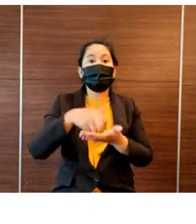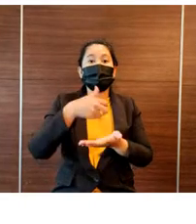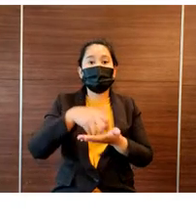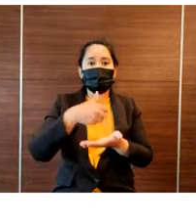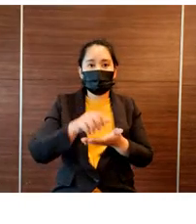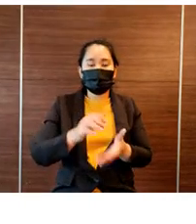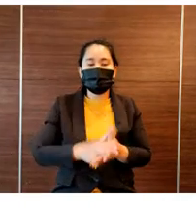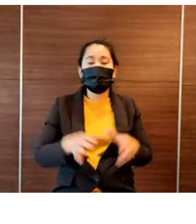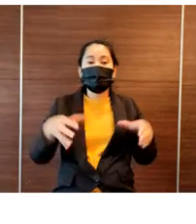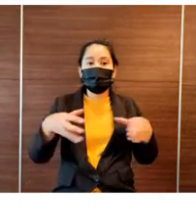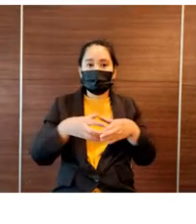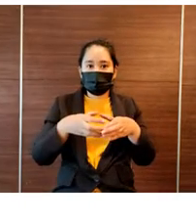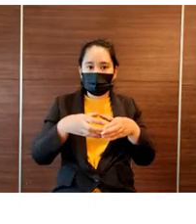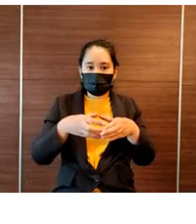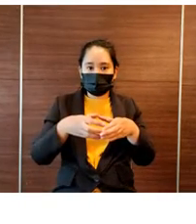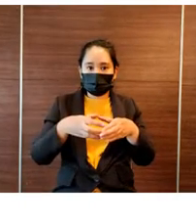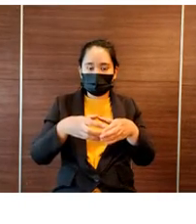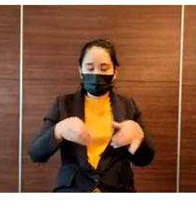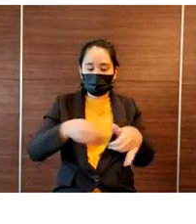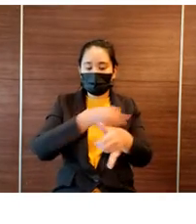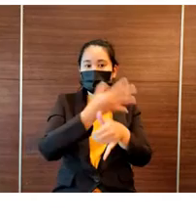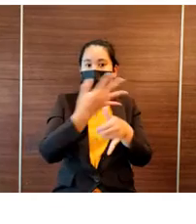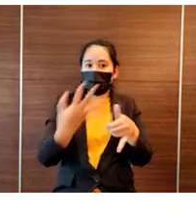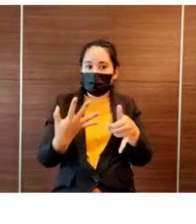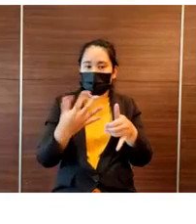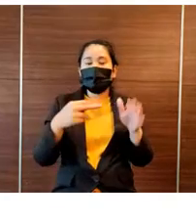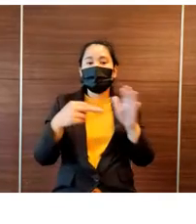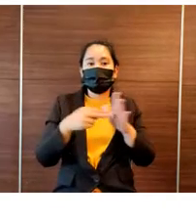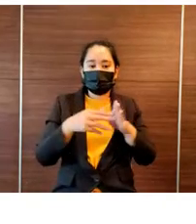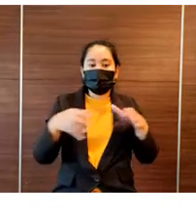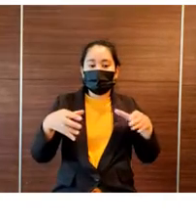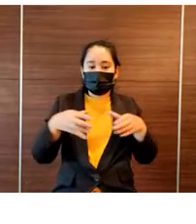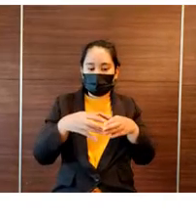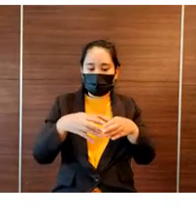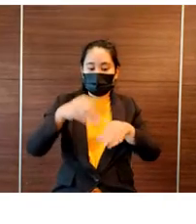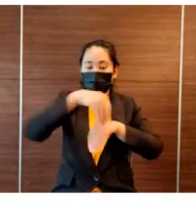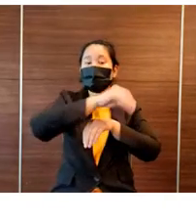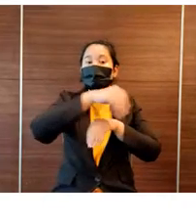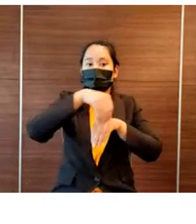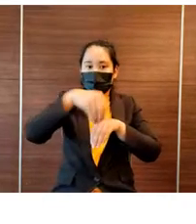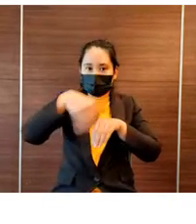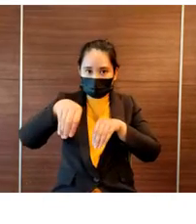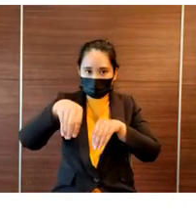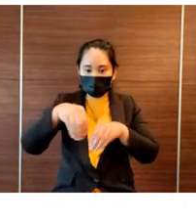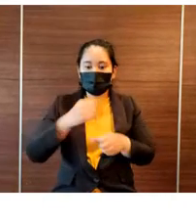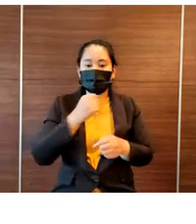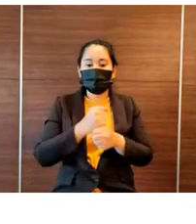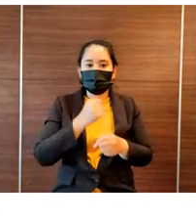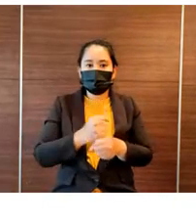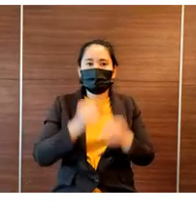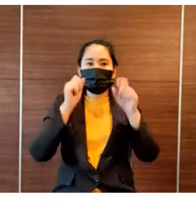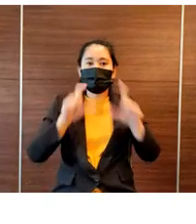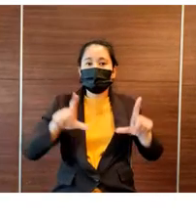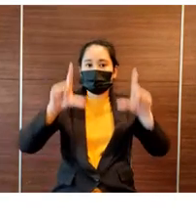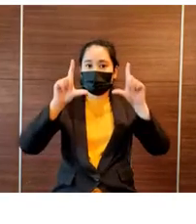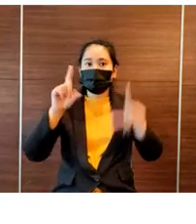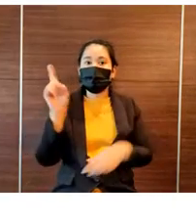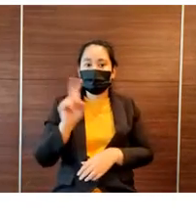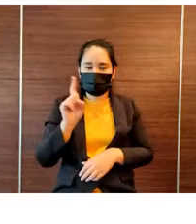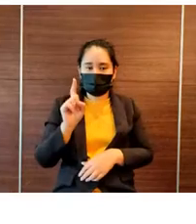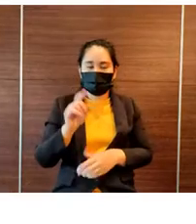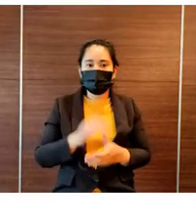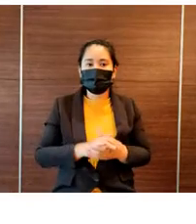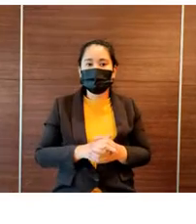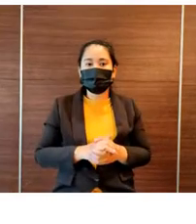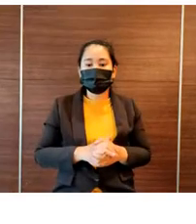อนว่าฟ้าสีรุ้งเนี่ยก็จะเป็นองค์กร KP 1ในองค์กร KPLSS แบบที่อาจารย์ประพันธ์ว่าจุดเด่นคืออะไรคะโรค